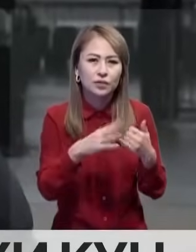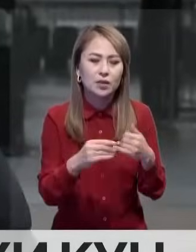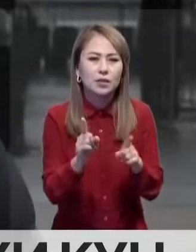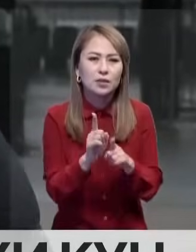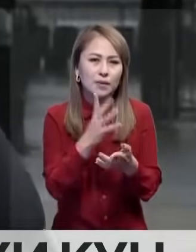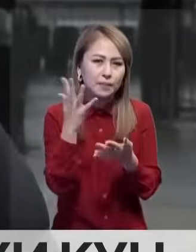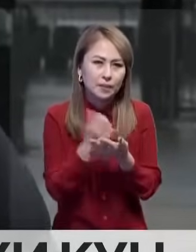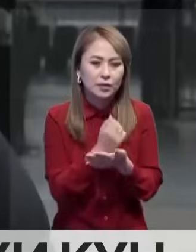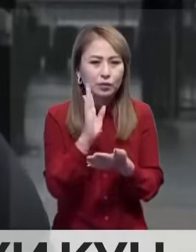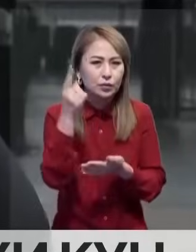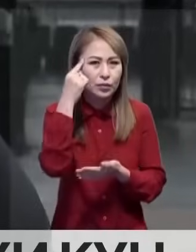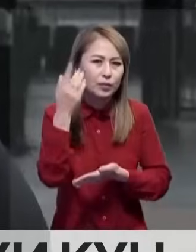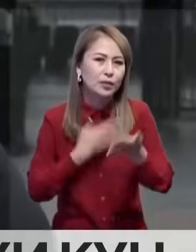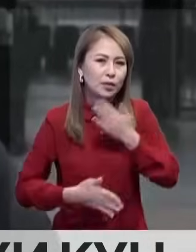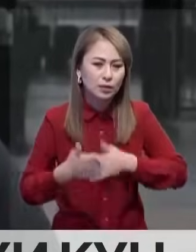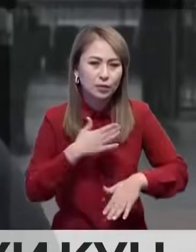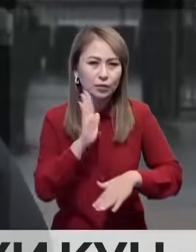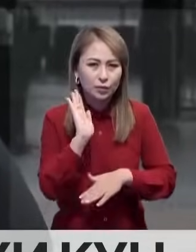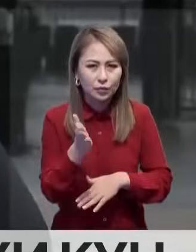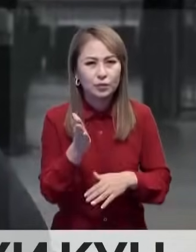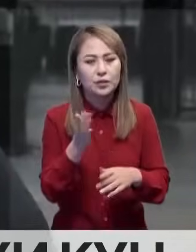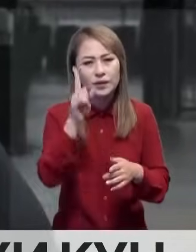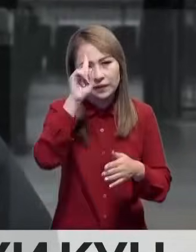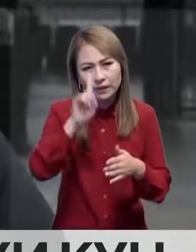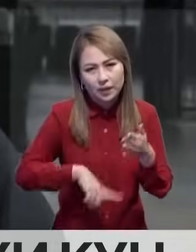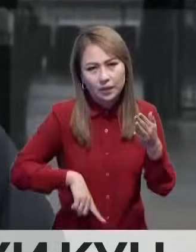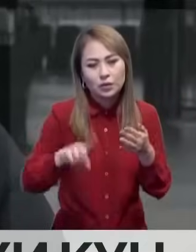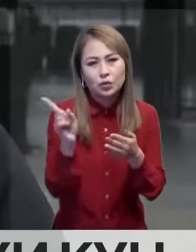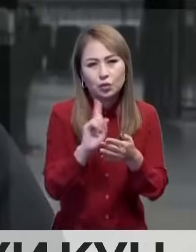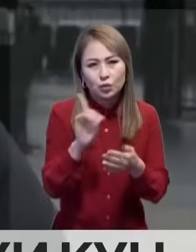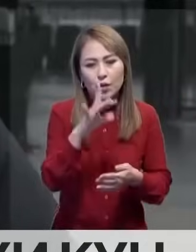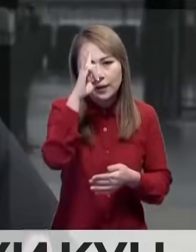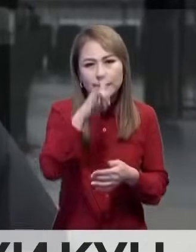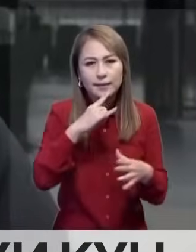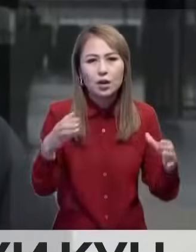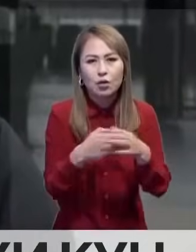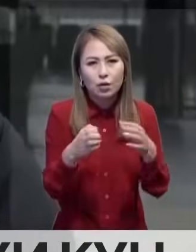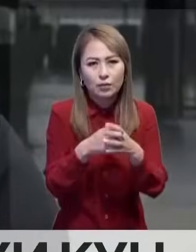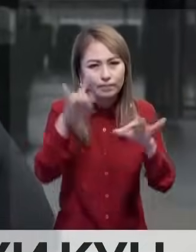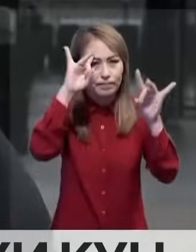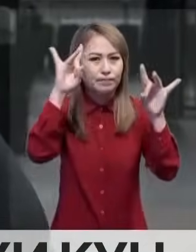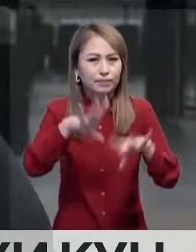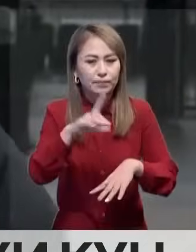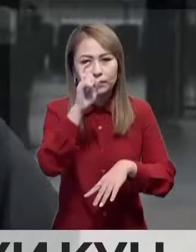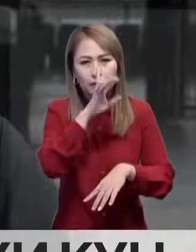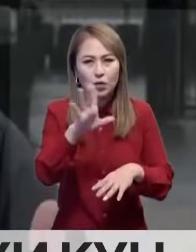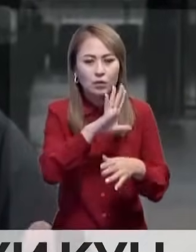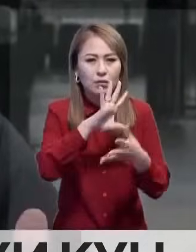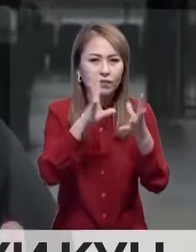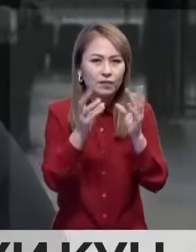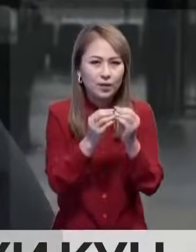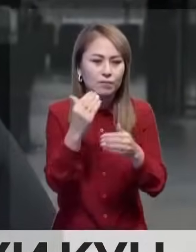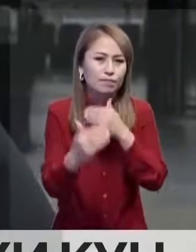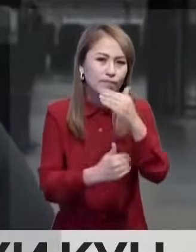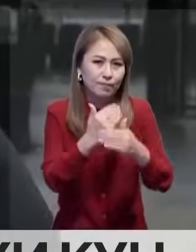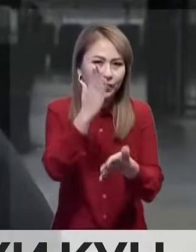кезекті жеңісімен қуантады деген үміттеміз. Бәрімізге белгілі қазақстандық құрама күтпеген нәтижелер тіркеп сенсациялық